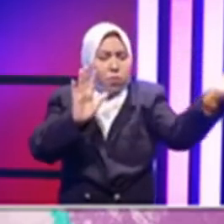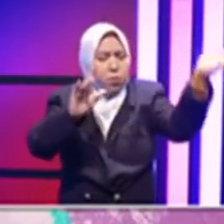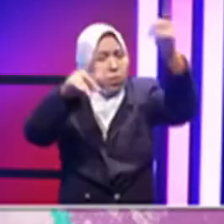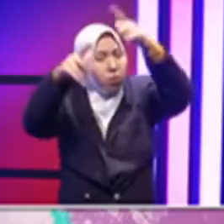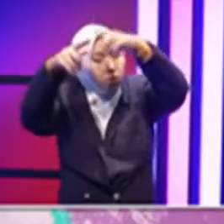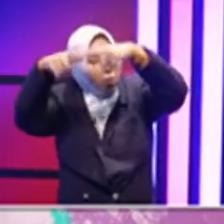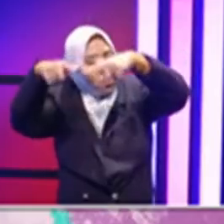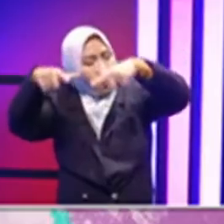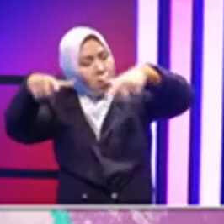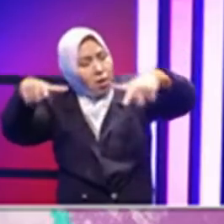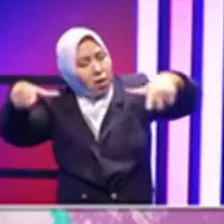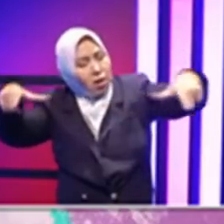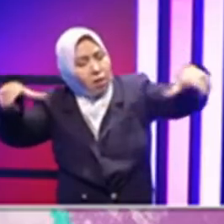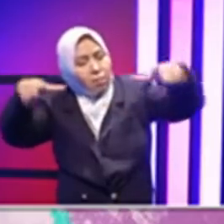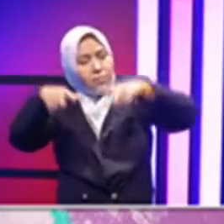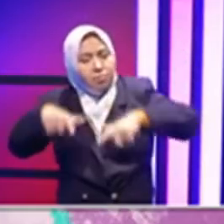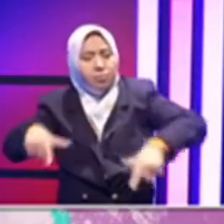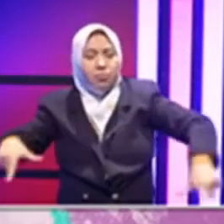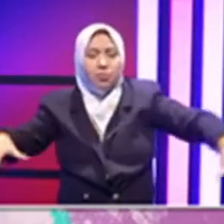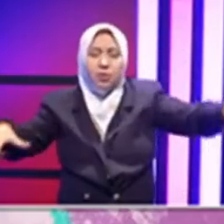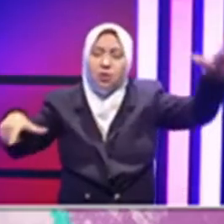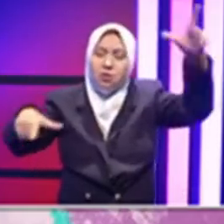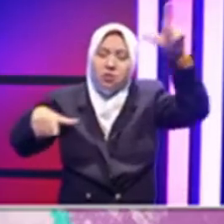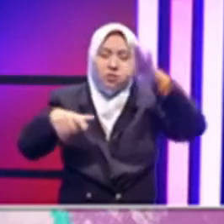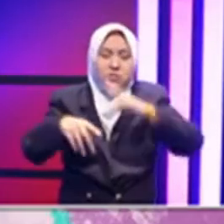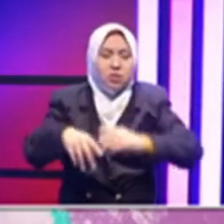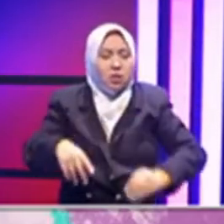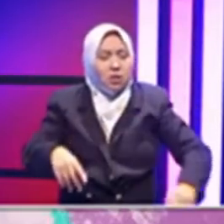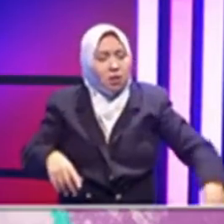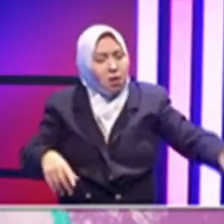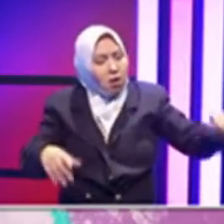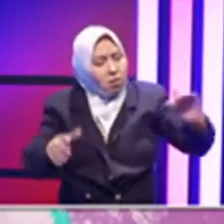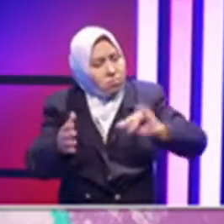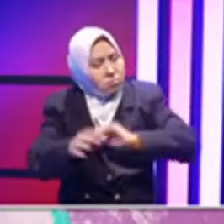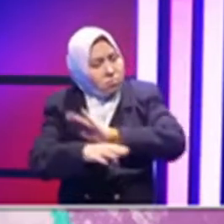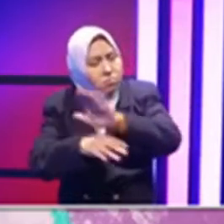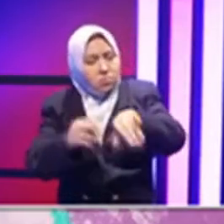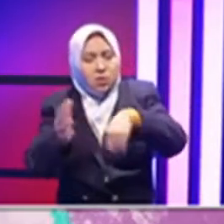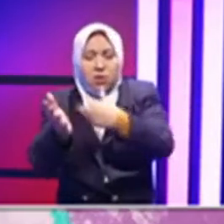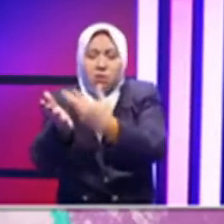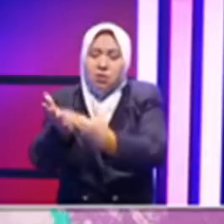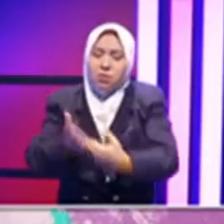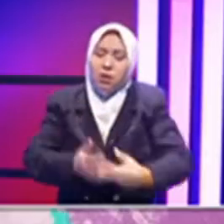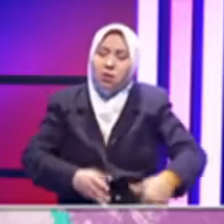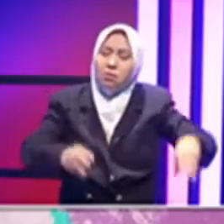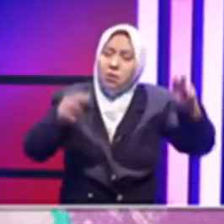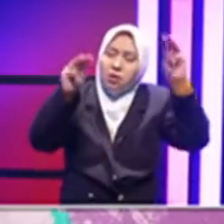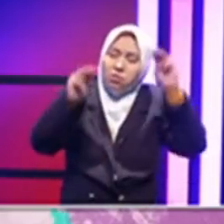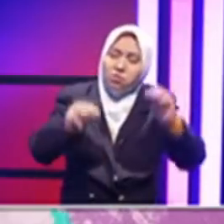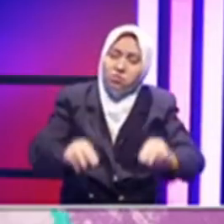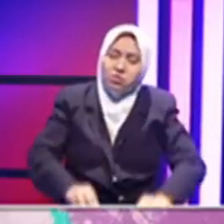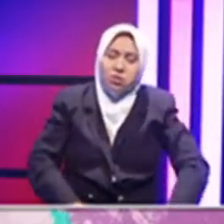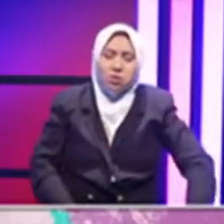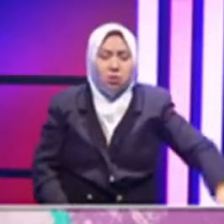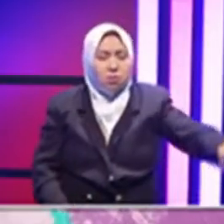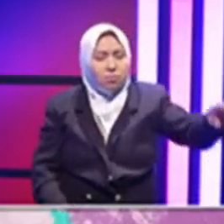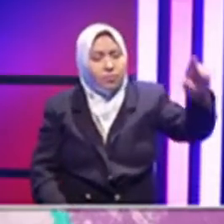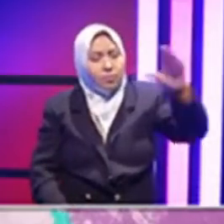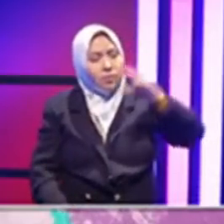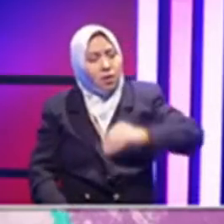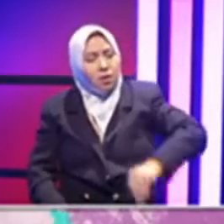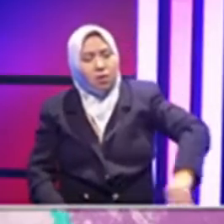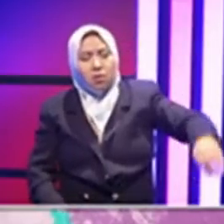نضيد رزقا للعباد وأحيينا به